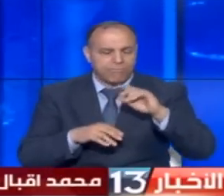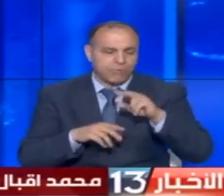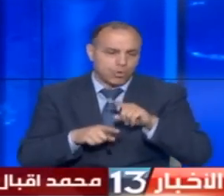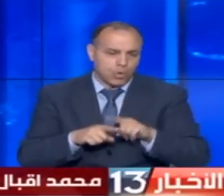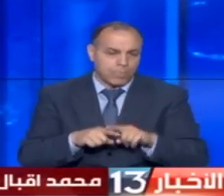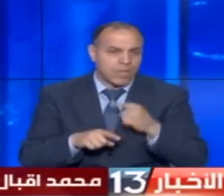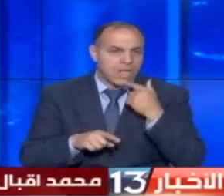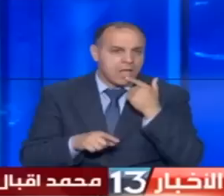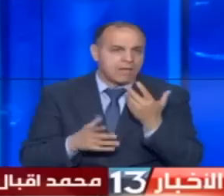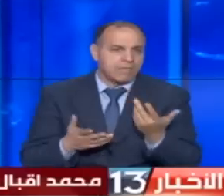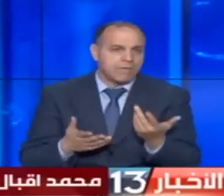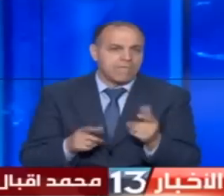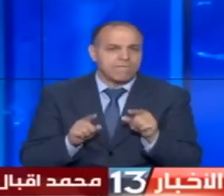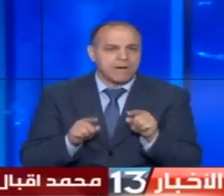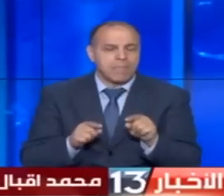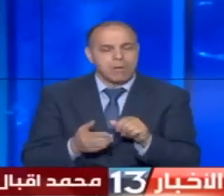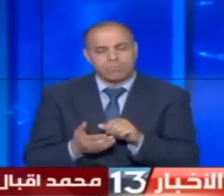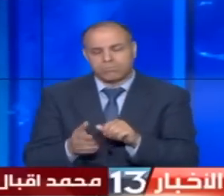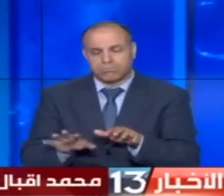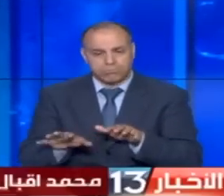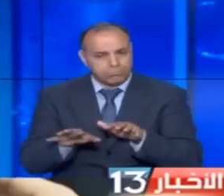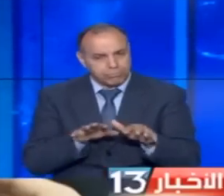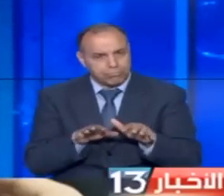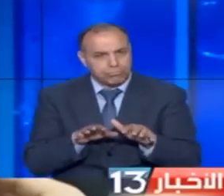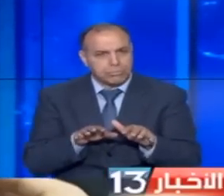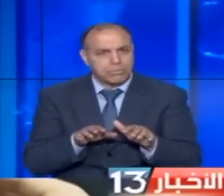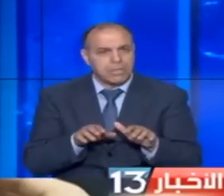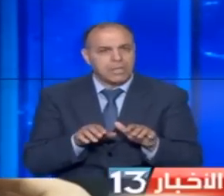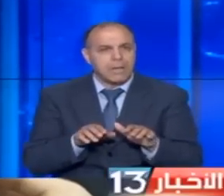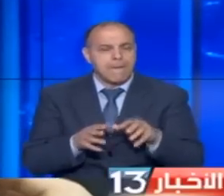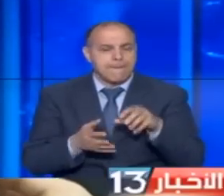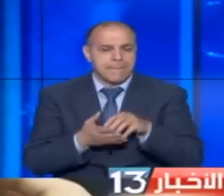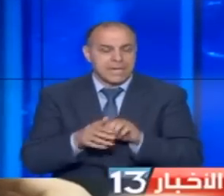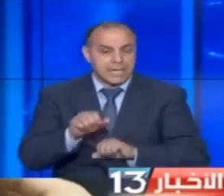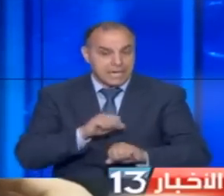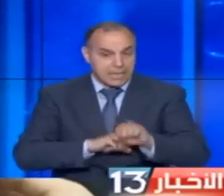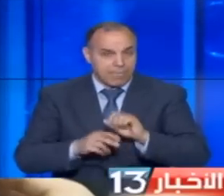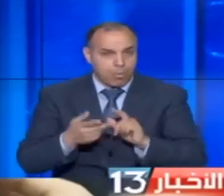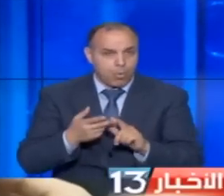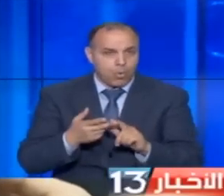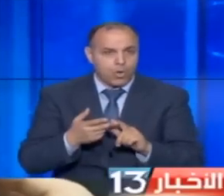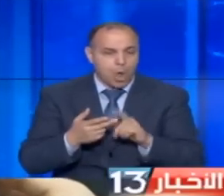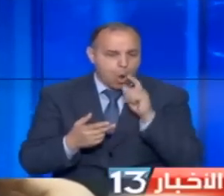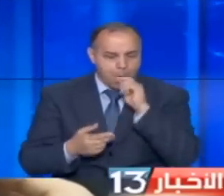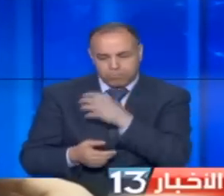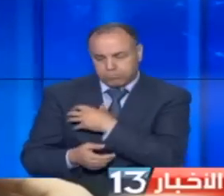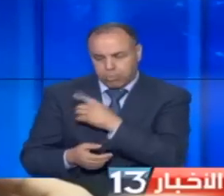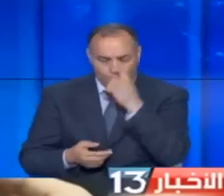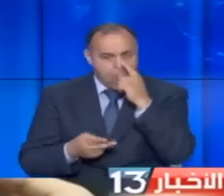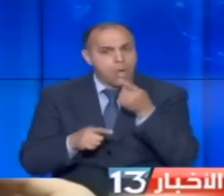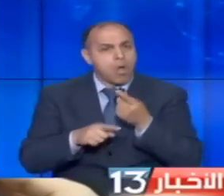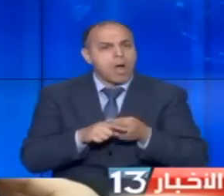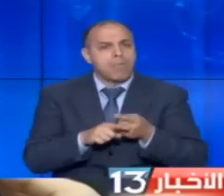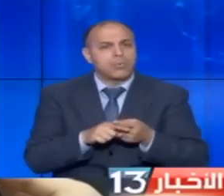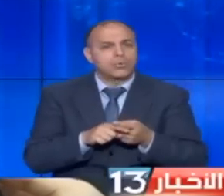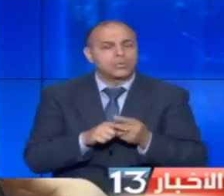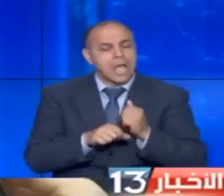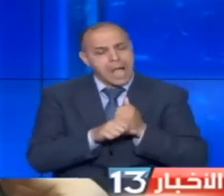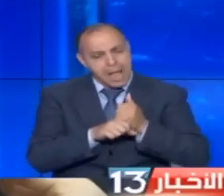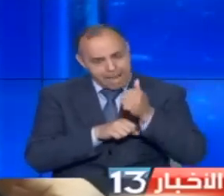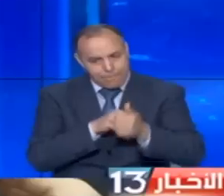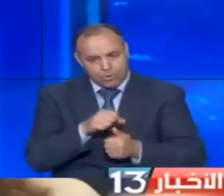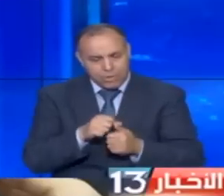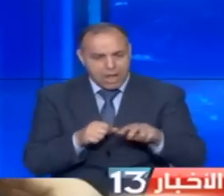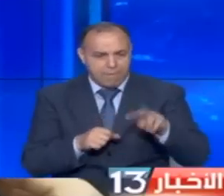اليونان ضمن فعاليات ال الب نظمها المركز يعني ضمنا الاعمال وايضا سنه